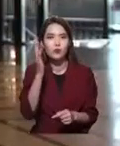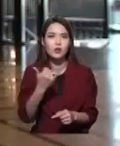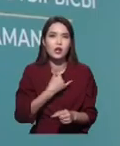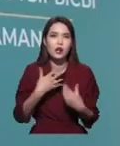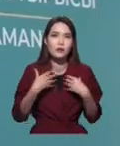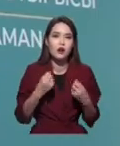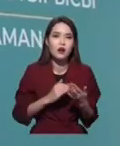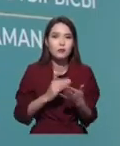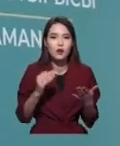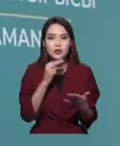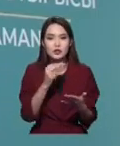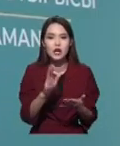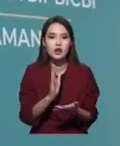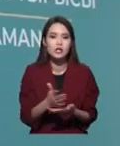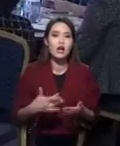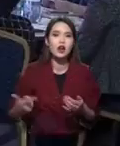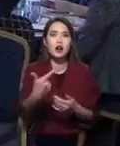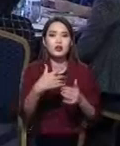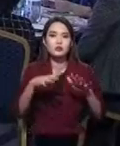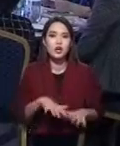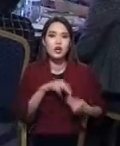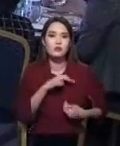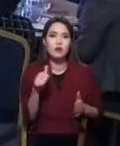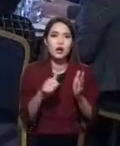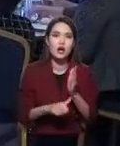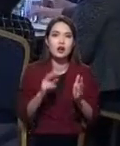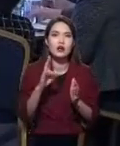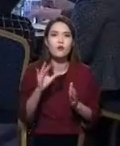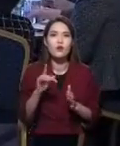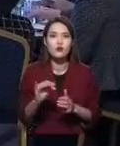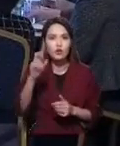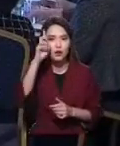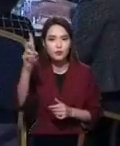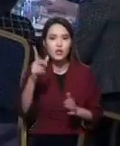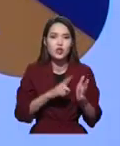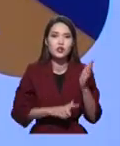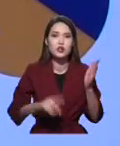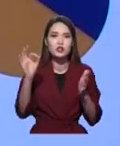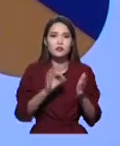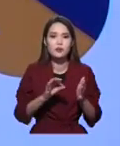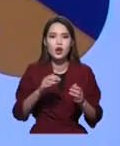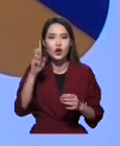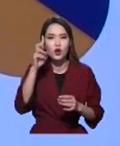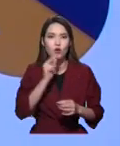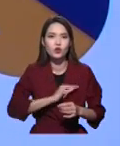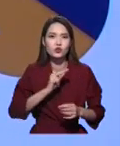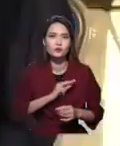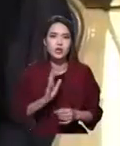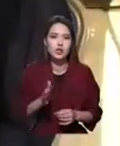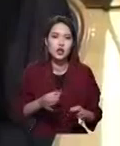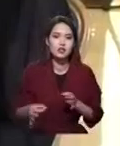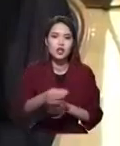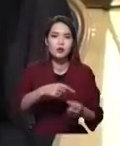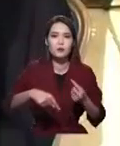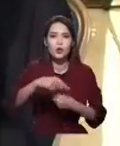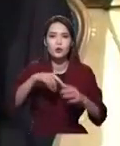денсаулығын қорғау. Атырауда мемлекеттік қызметкерлердің 60, квазимемлекеттік органдардың 70%-ында қыз келіншектер жұмыс істейді. Аймақтағы